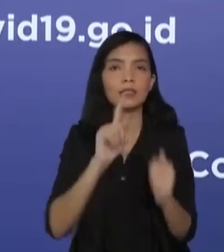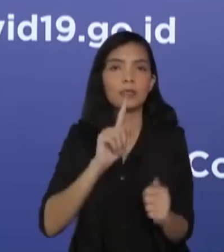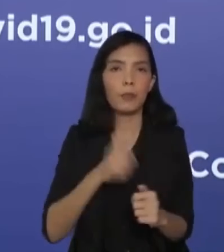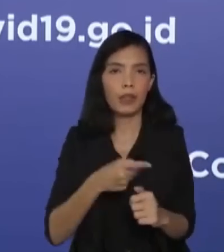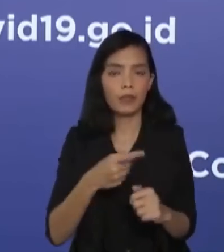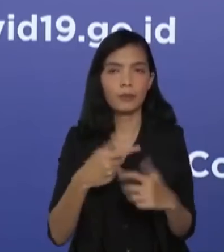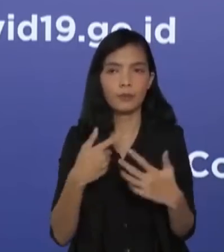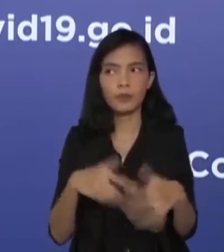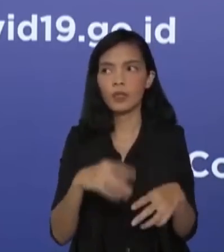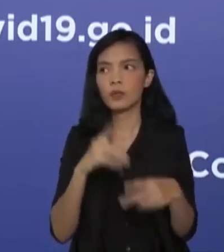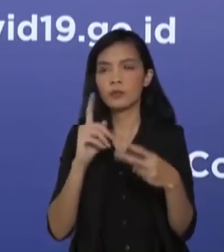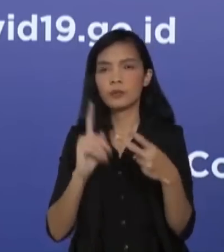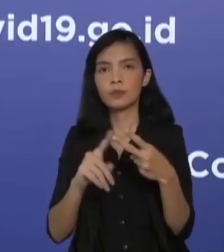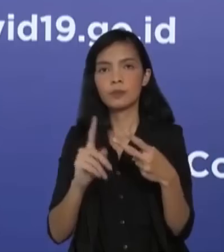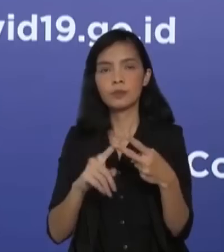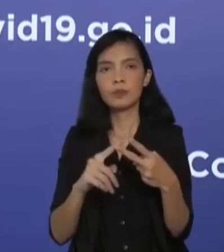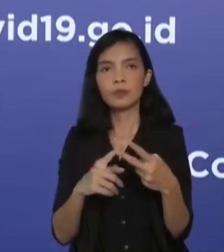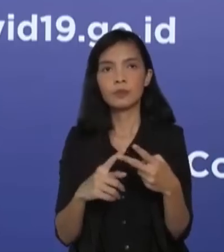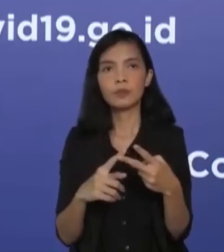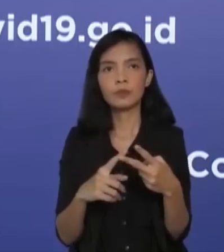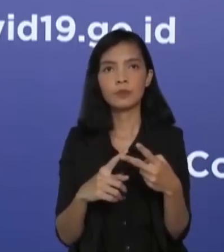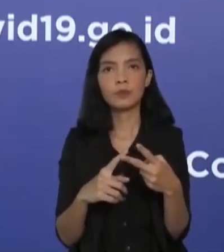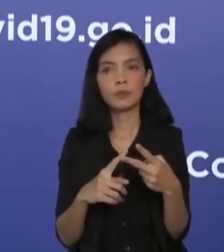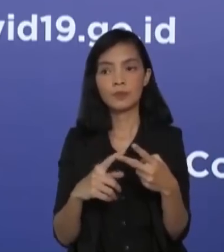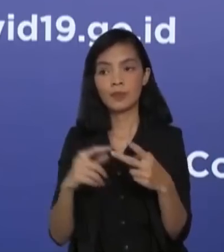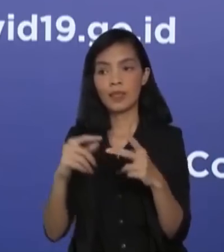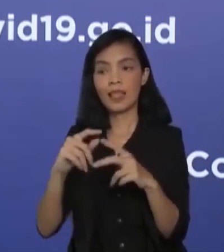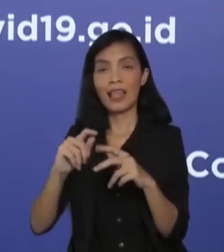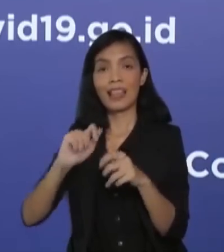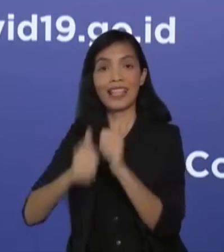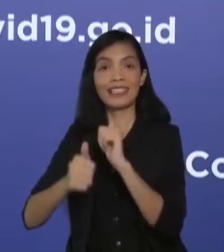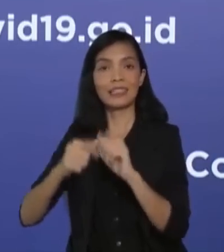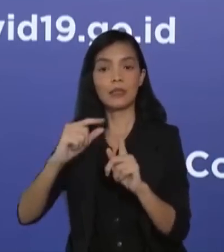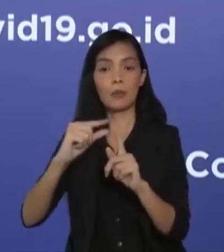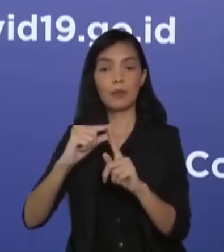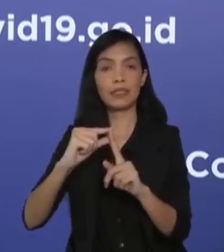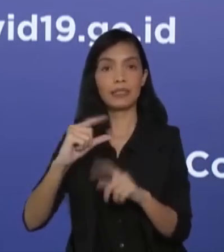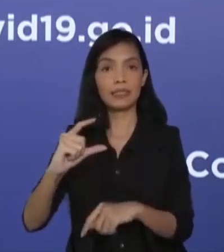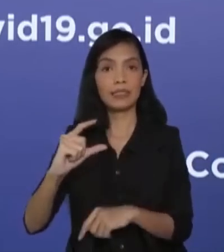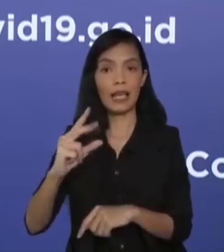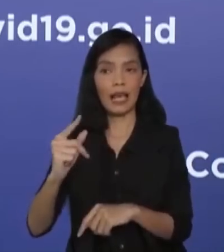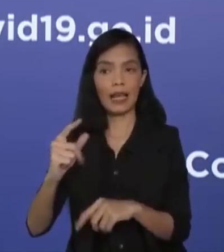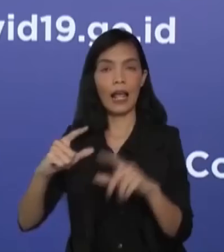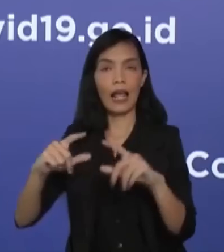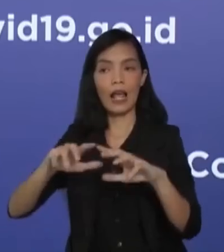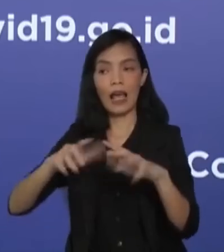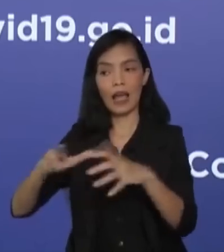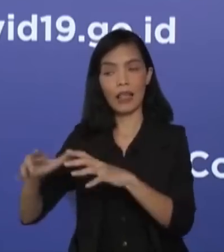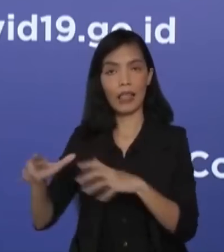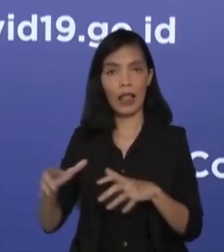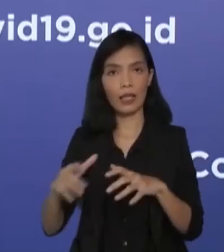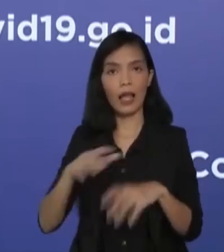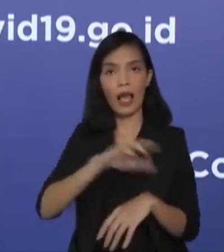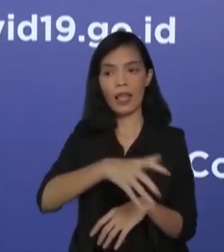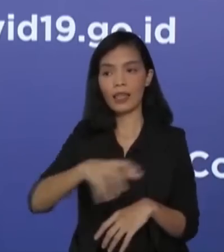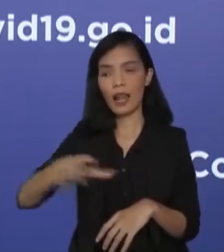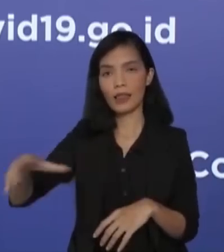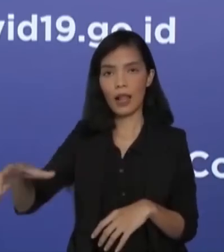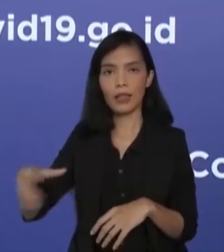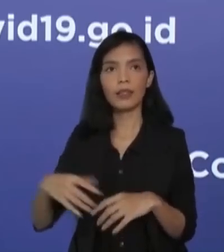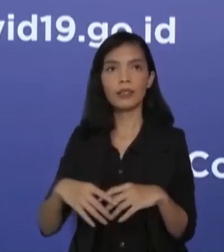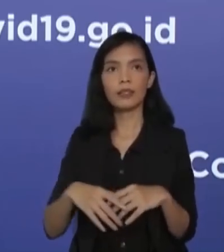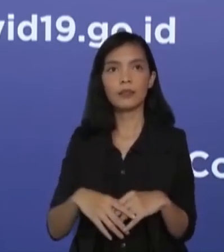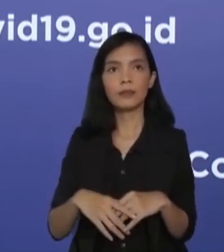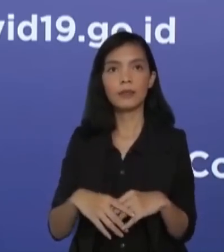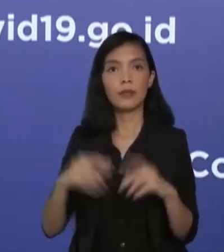kemudian untuk yang PCR test kit bisa dilaporkan bahwa untuk